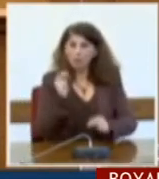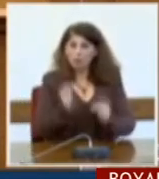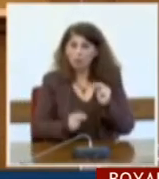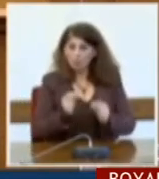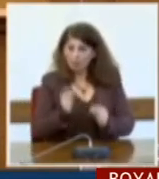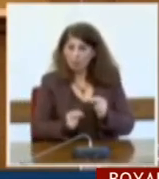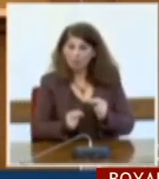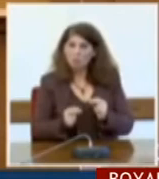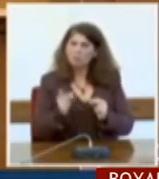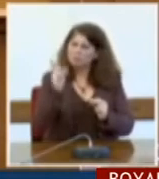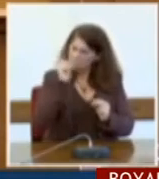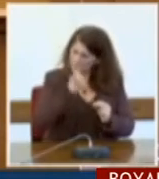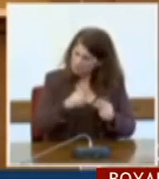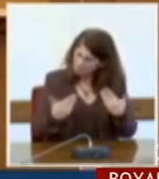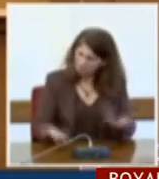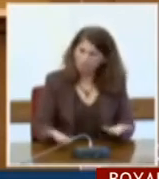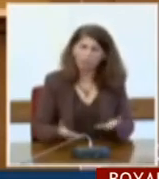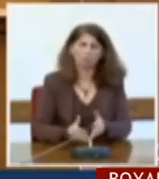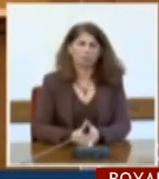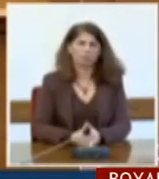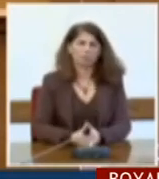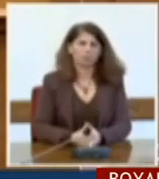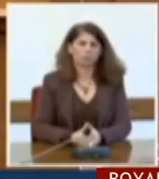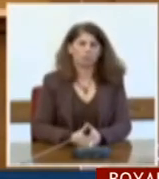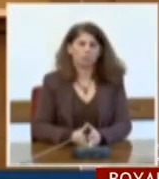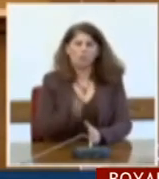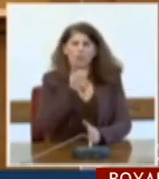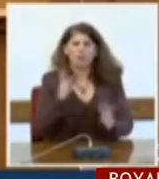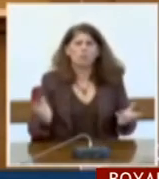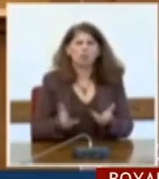με ψέματα και με μνημιώδη προχειρότητα.